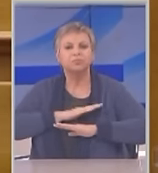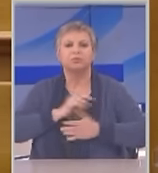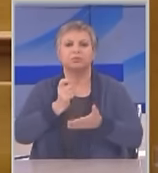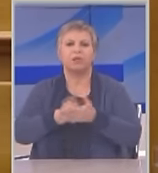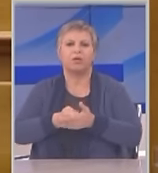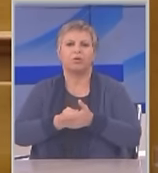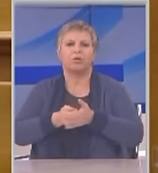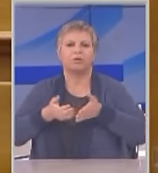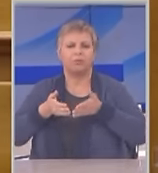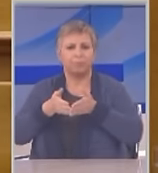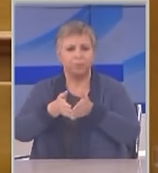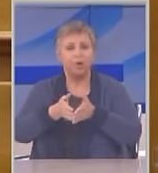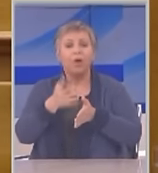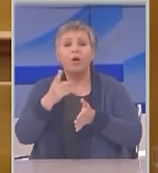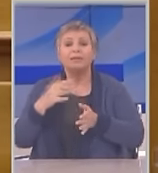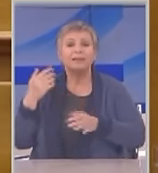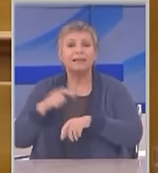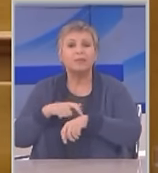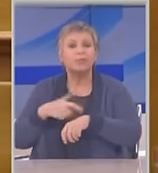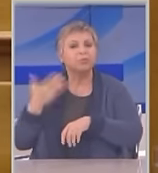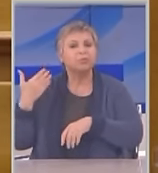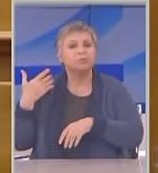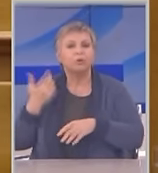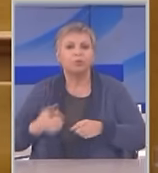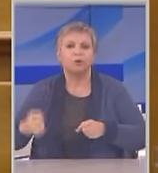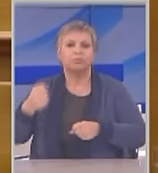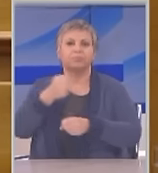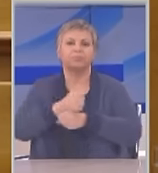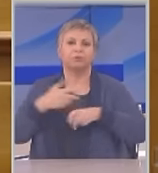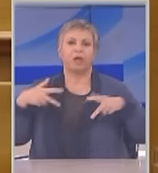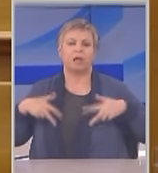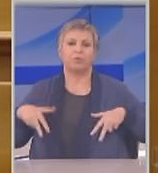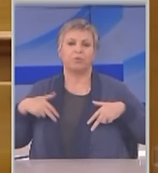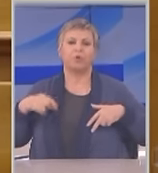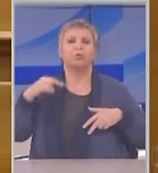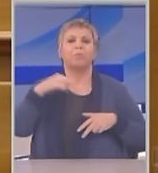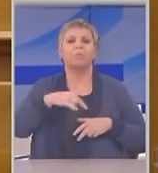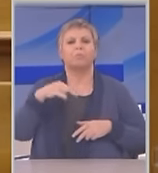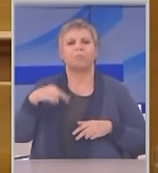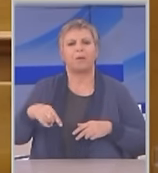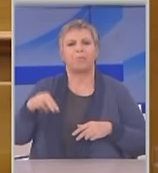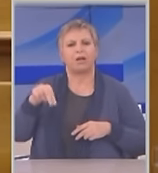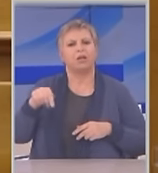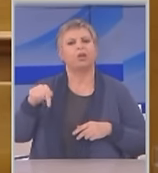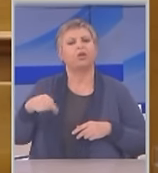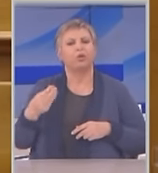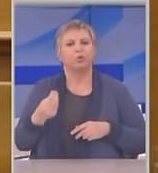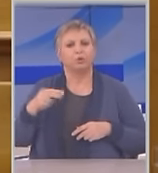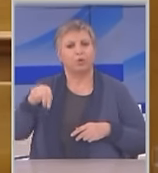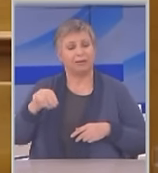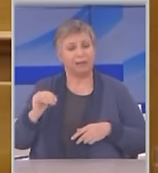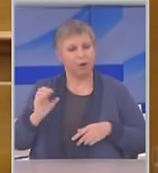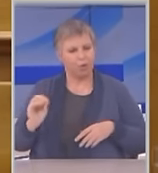επί Υπουργείας του κ. Παπαντωνίου. Και είμαι βέβαιος ότι κατά τη διάρκεια αυτής της διερεύνησης θα ακουστούν